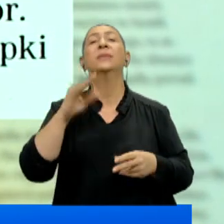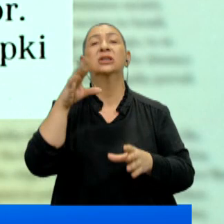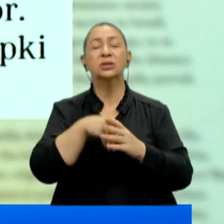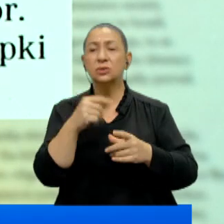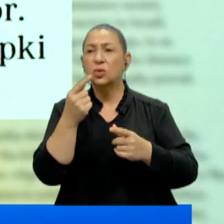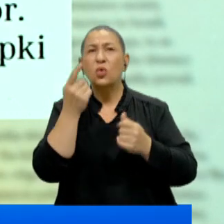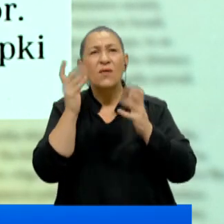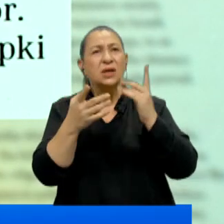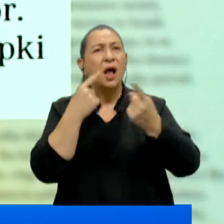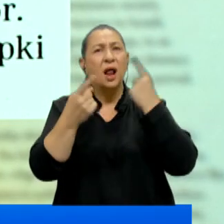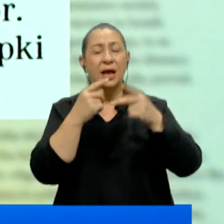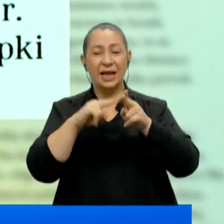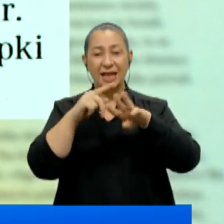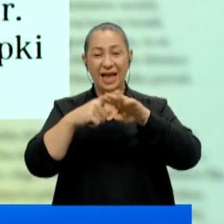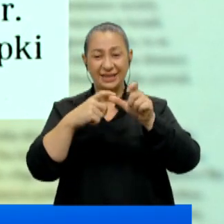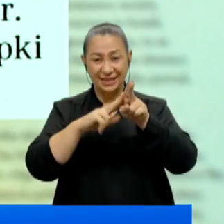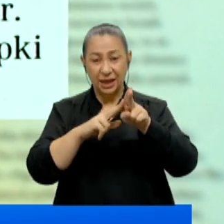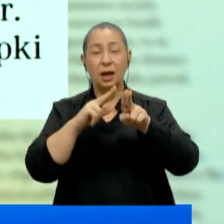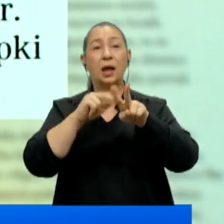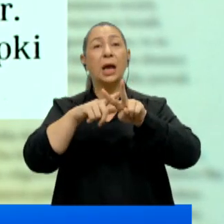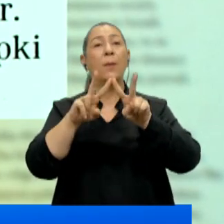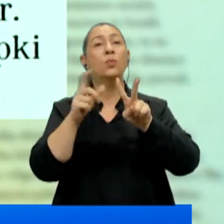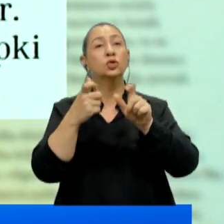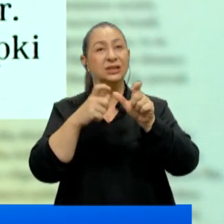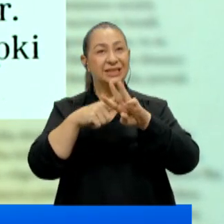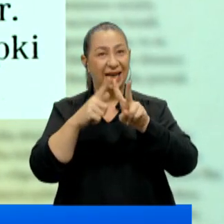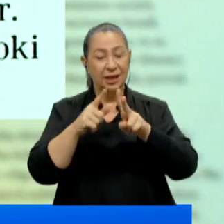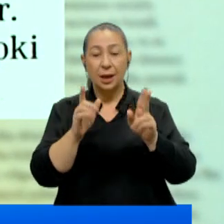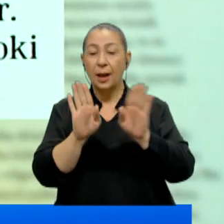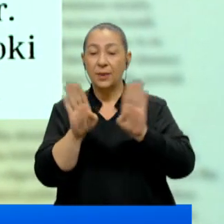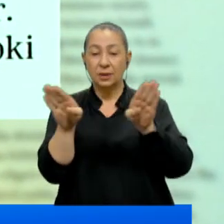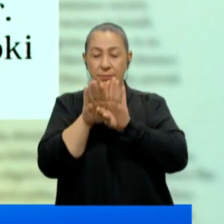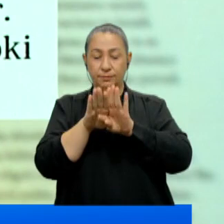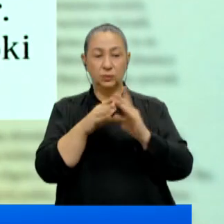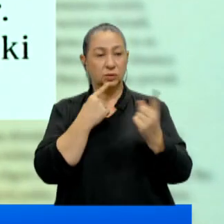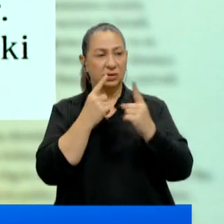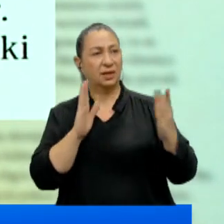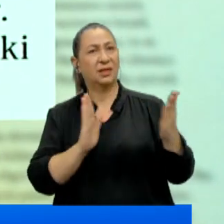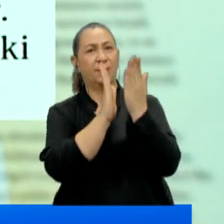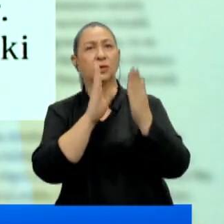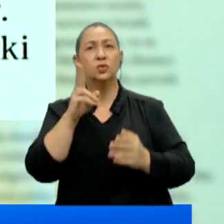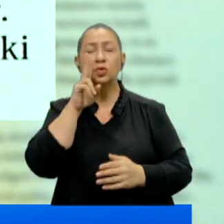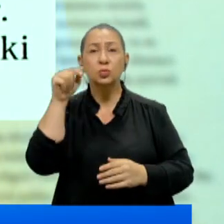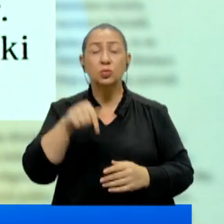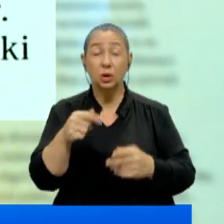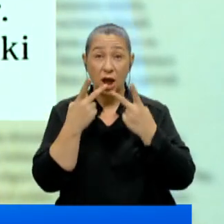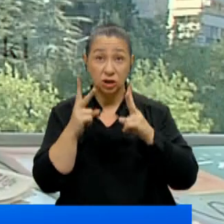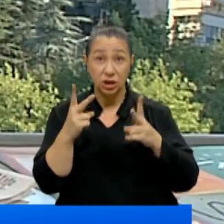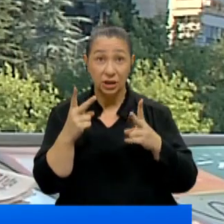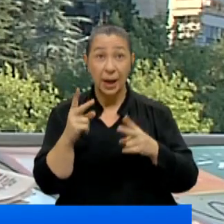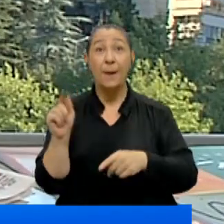iddia dillendiriliyor. KESK ve Kamusen kapalı kapılar ardındaki görüşmeye tepki gösterdi. Sonuç bugün